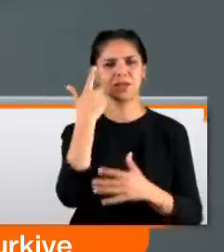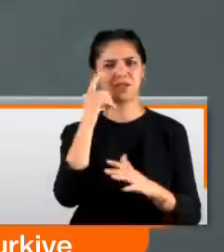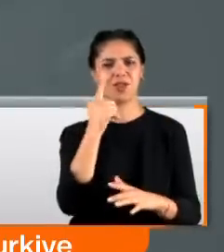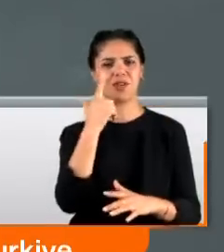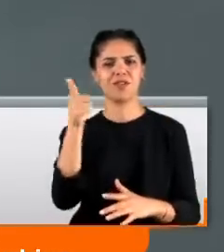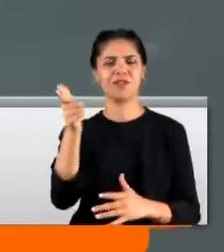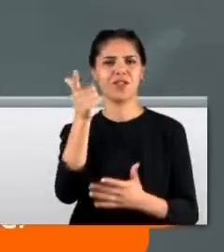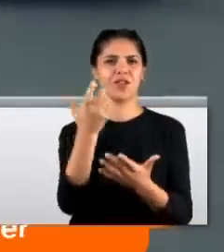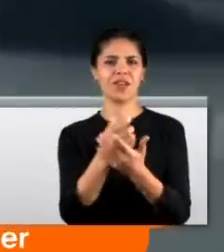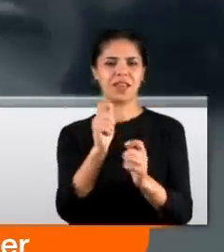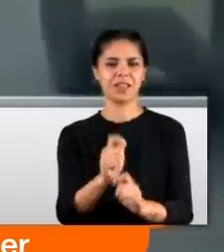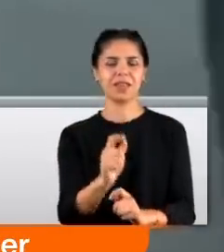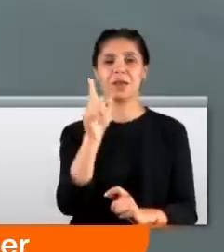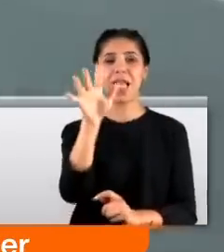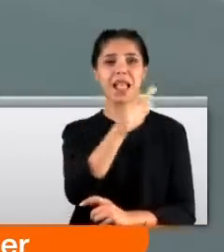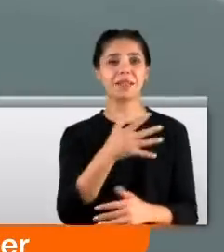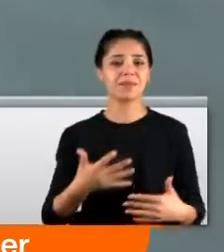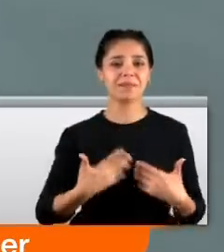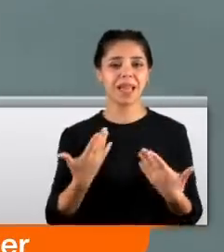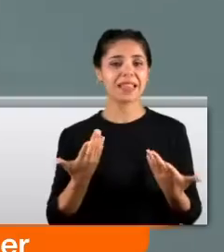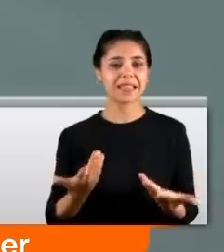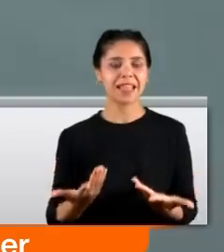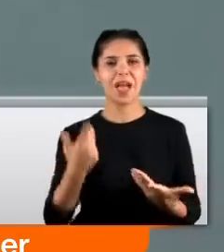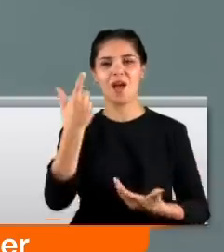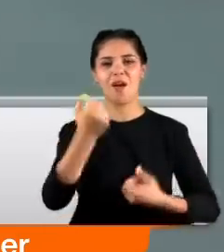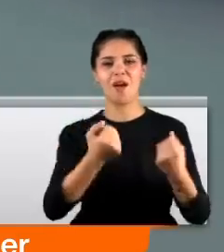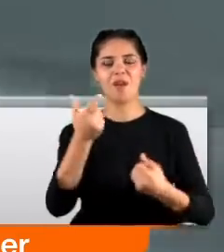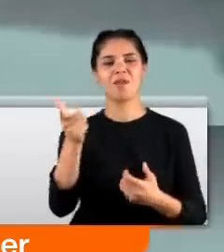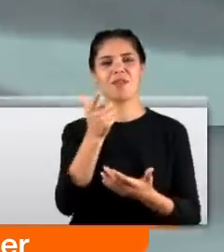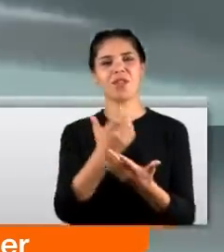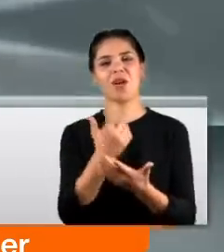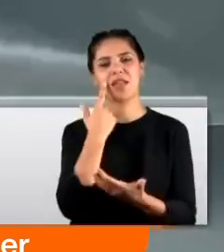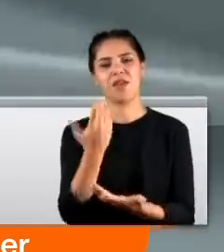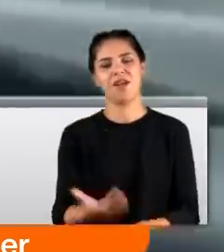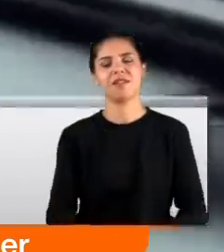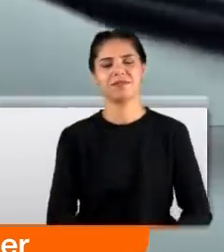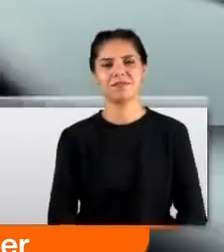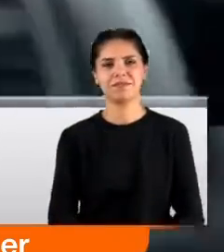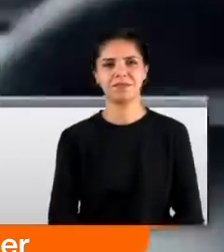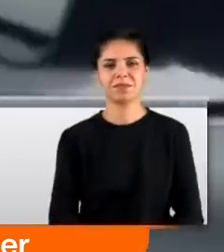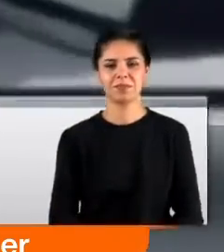bu ayrıntıları düşünemedi. Herkesin aklına gelen tek şey o aracı görüntülemekti.